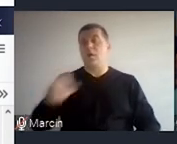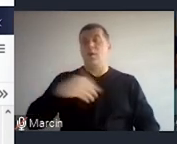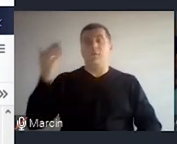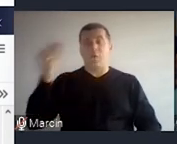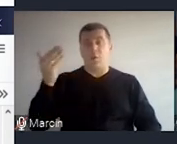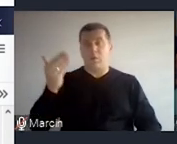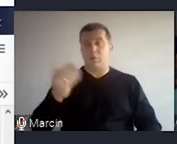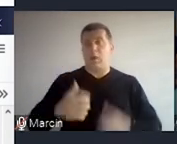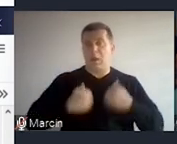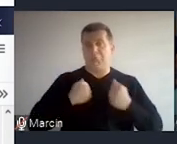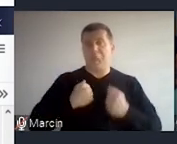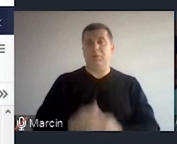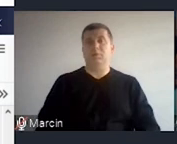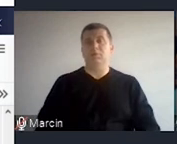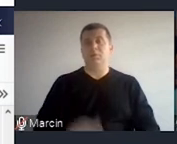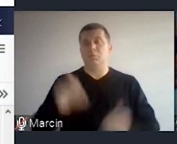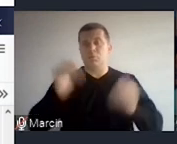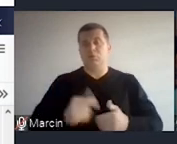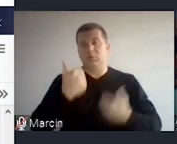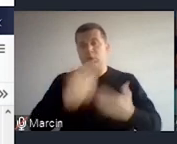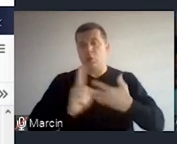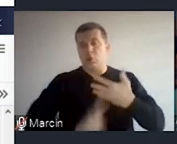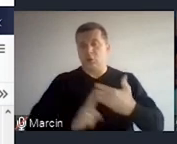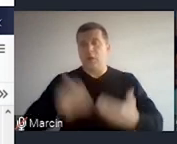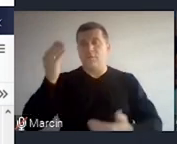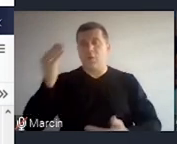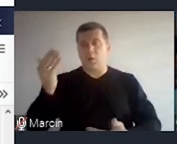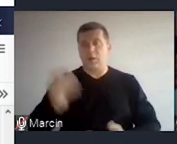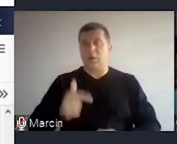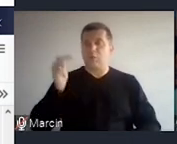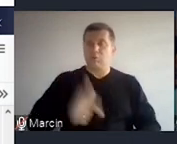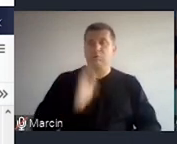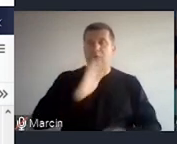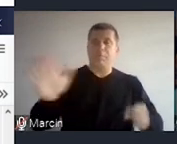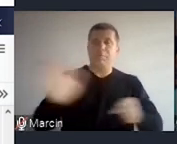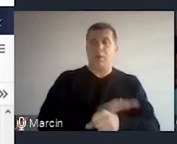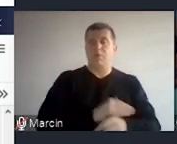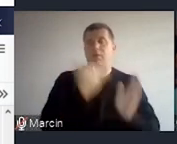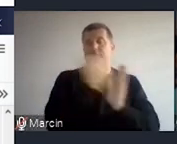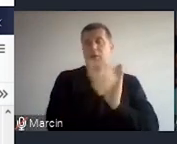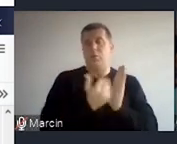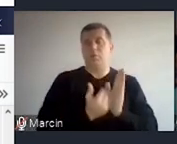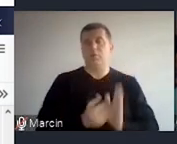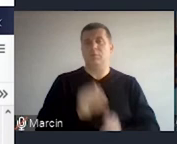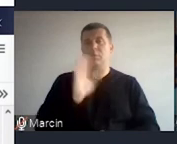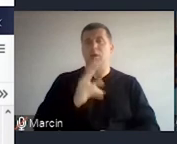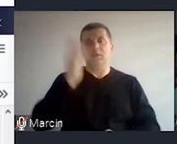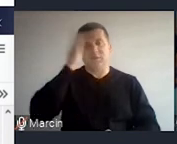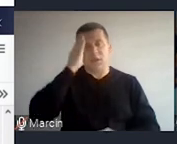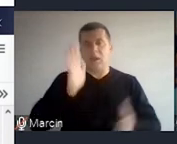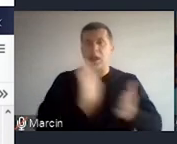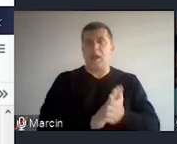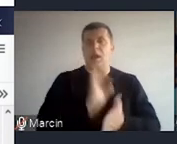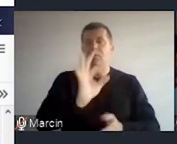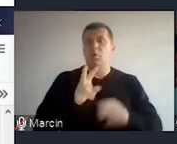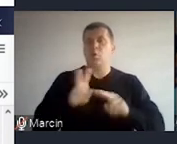Wolontariusze, żeby móc rozliczać wolontariat, muszą mieć spełnione określone warunki. Mają być świadomi charakteru